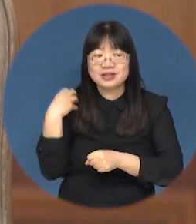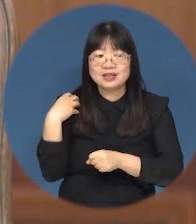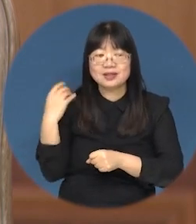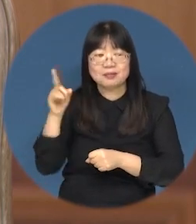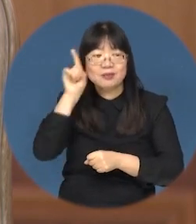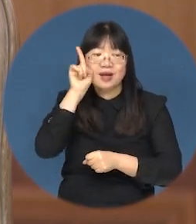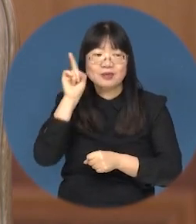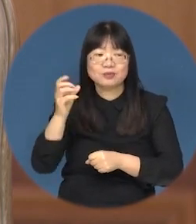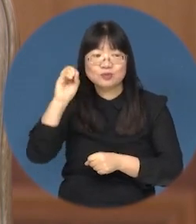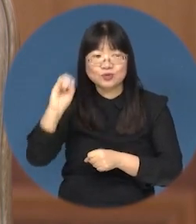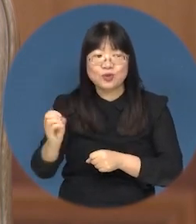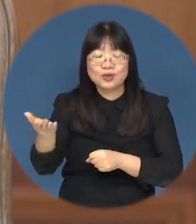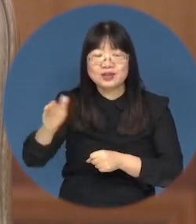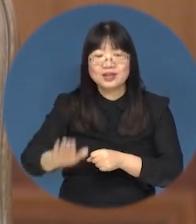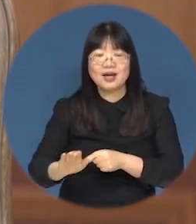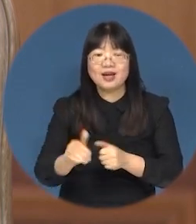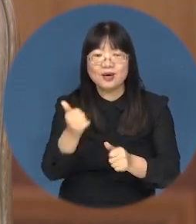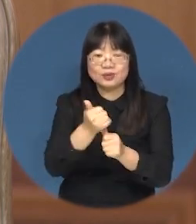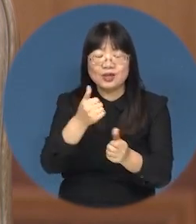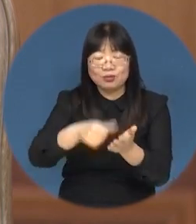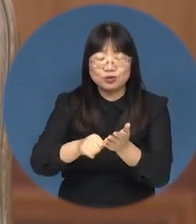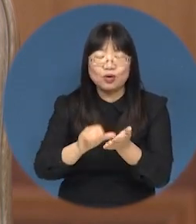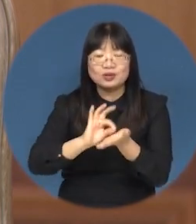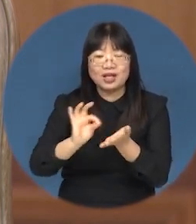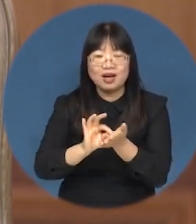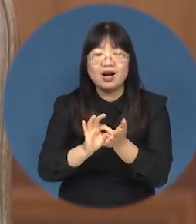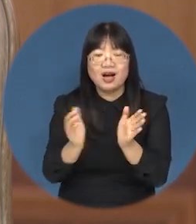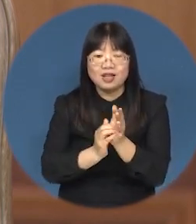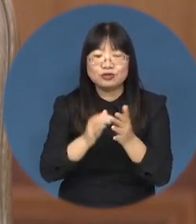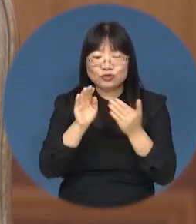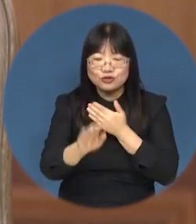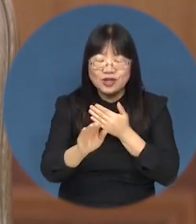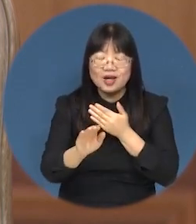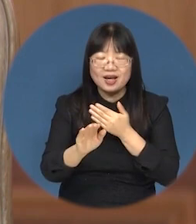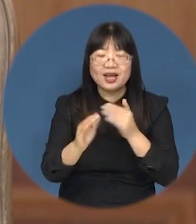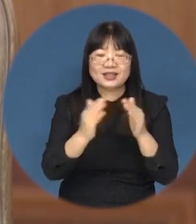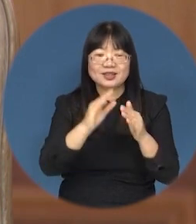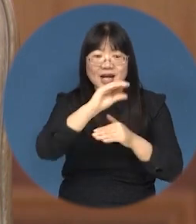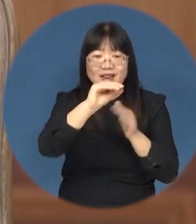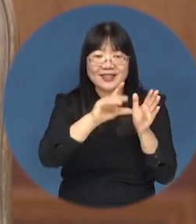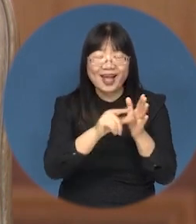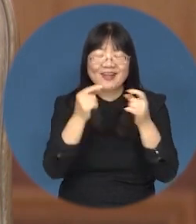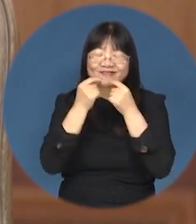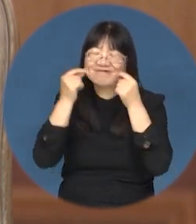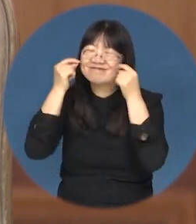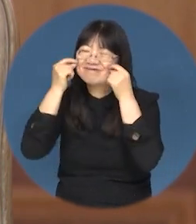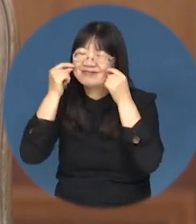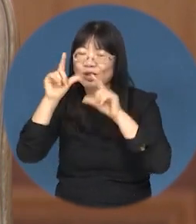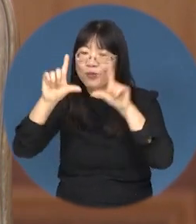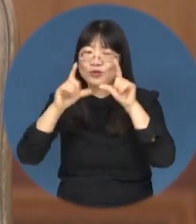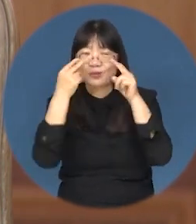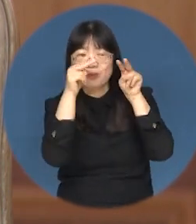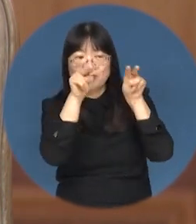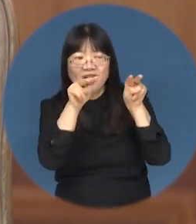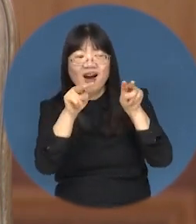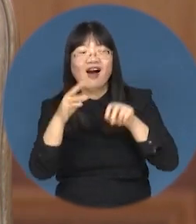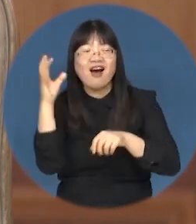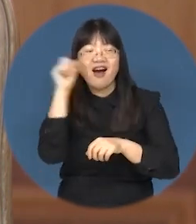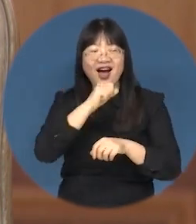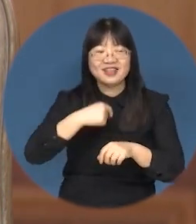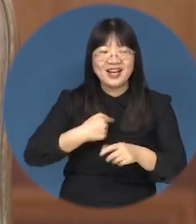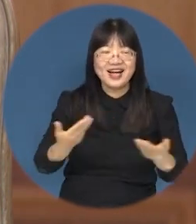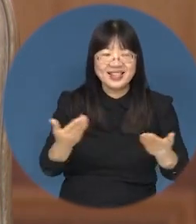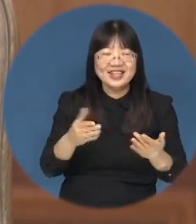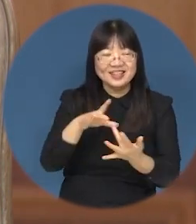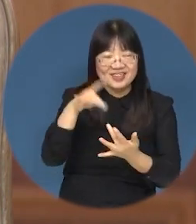거잖아요. 그분들이 보장구를 착용하고 나갈 때 네. 이렇게 웃고 나가는 이런 모습을 보면은 아 내가 이런 일을 하는